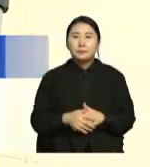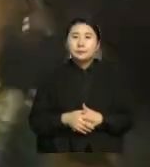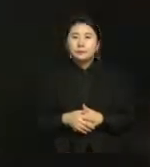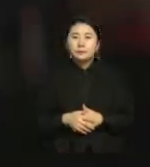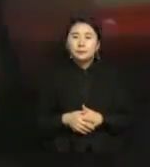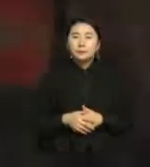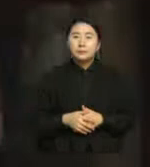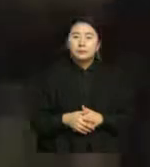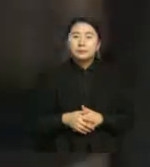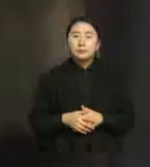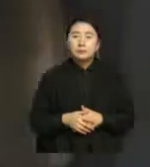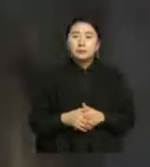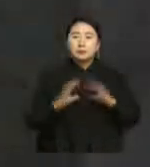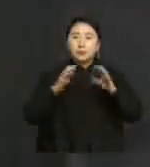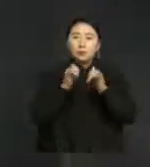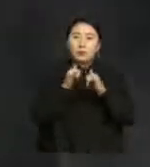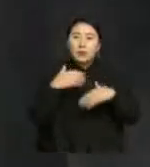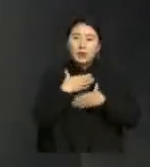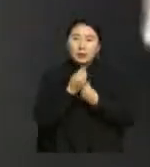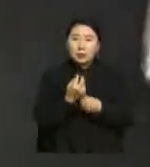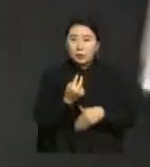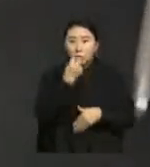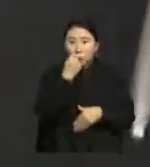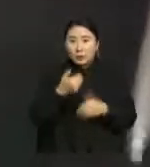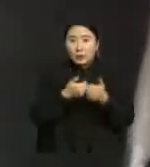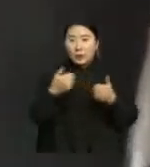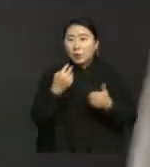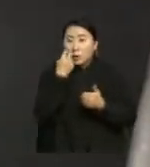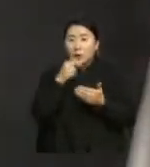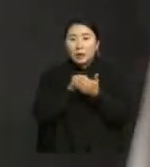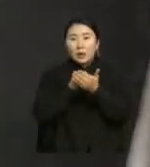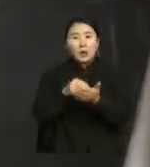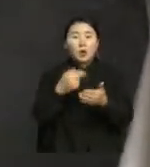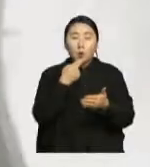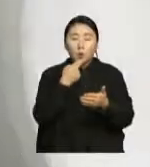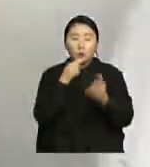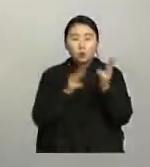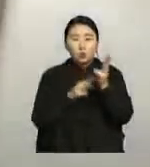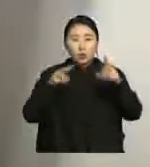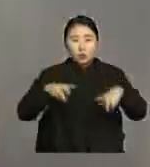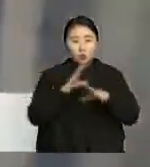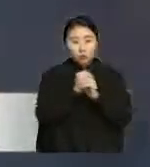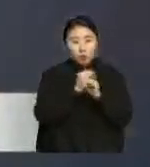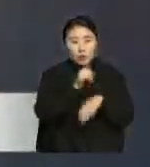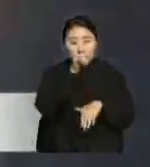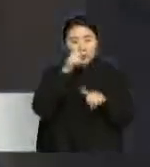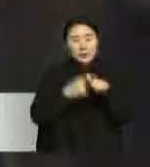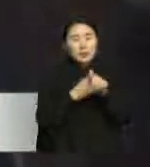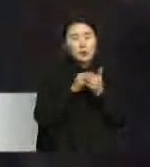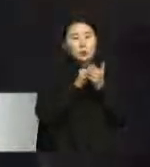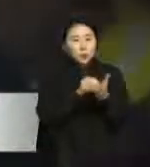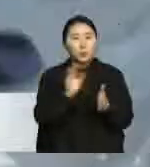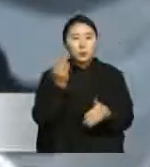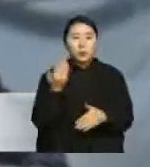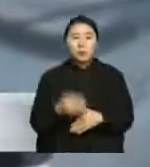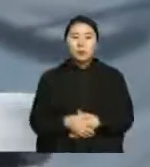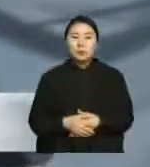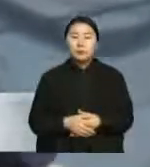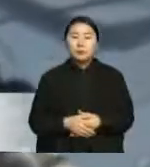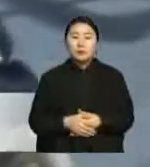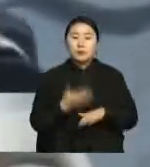있습니다 한편 국민 안전 보험 은 별도의 가입절차 없이 중랑구에 주소만 두면 자동으로 가입됩니다